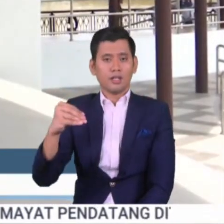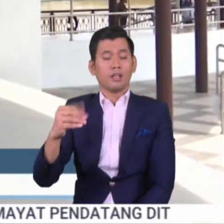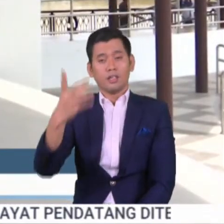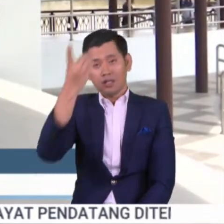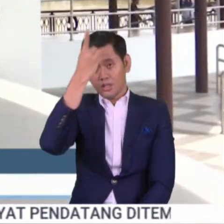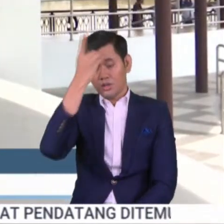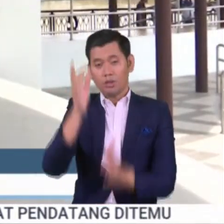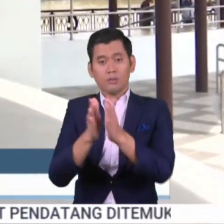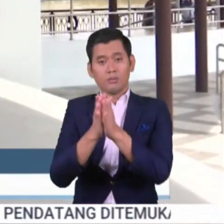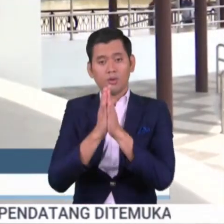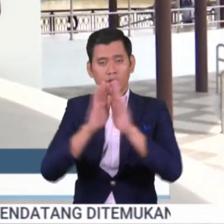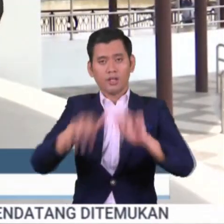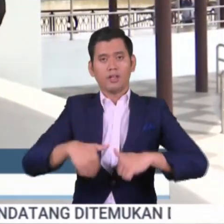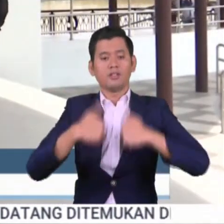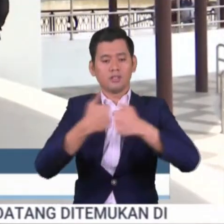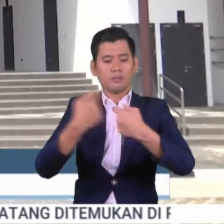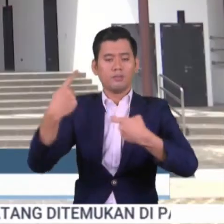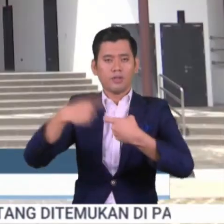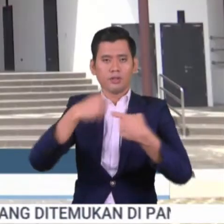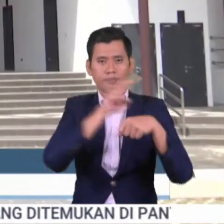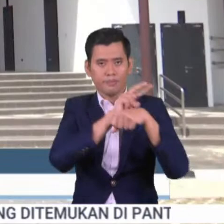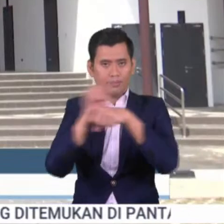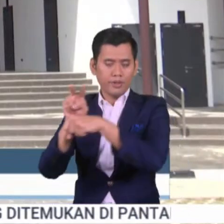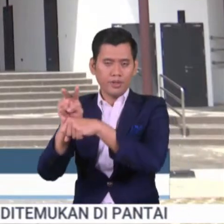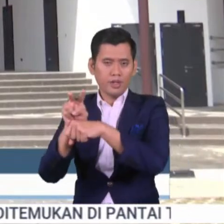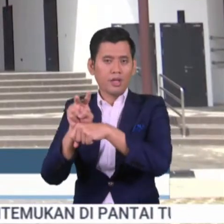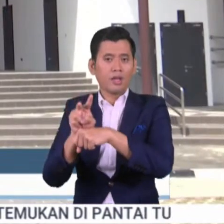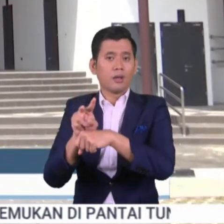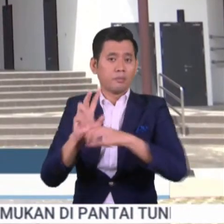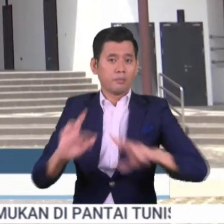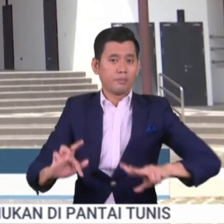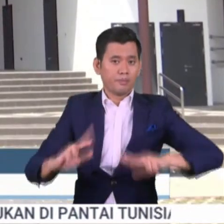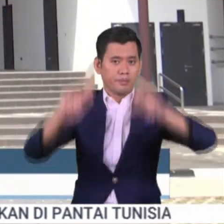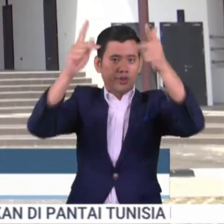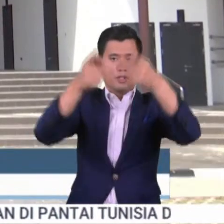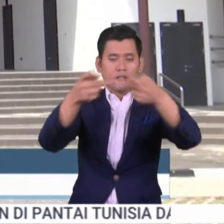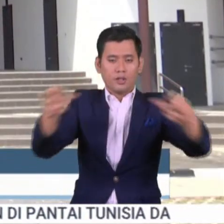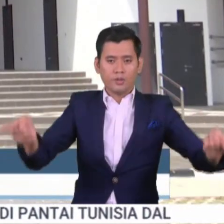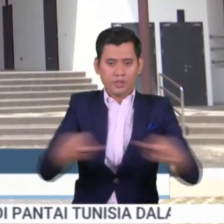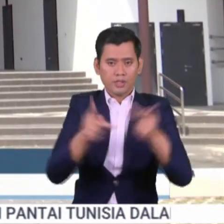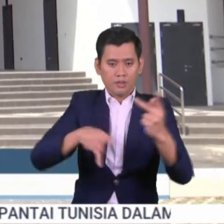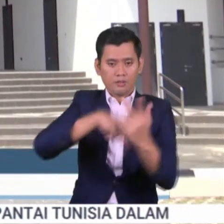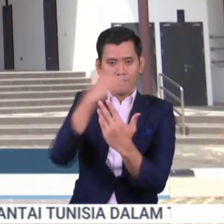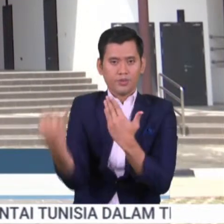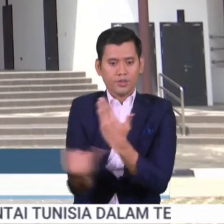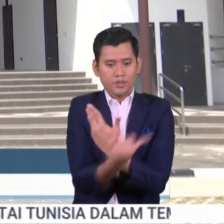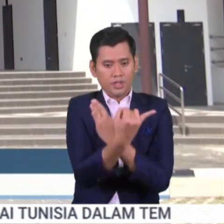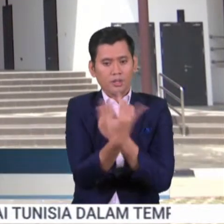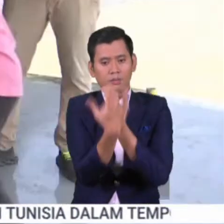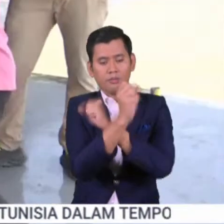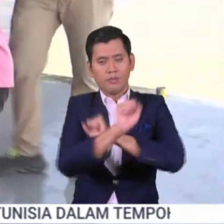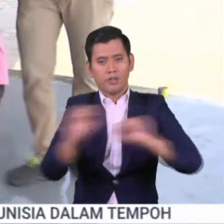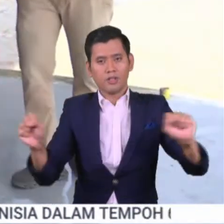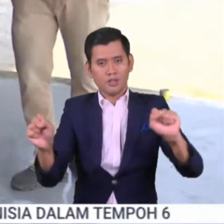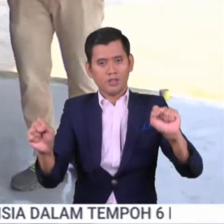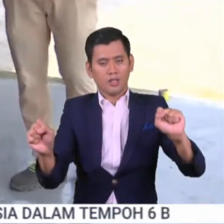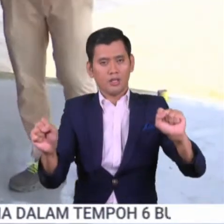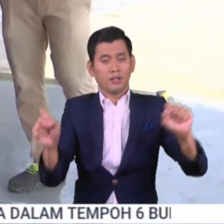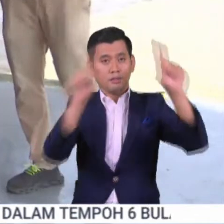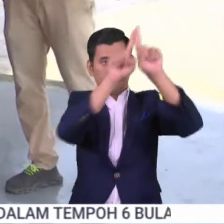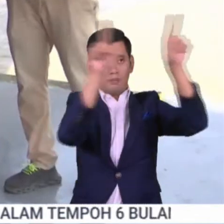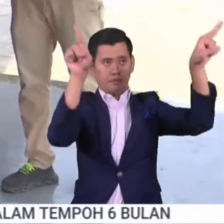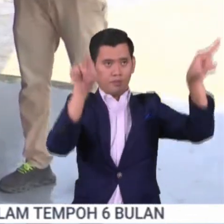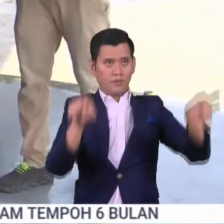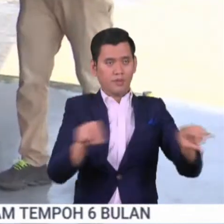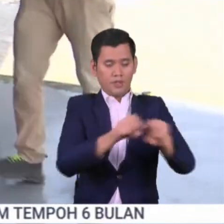meminta agensi berkaitan memantau perkembangan di sepanjang kawasan dan laluan projek. Ini termasuk menyediakan papan tanda bagi jalan